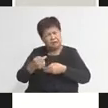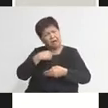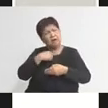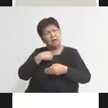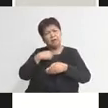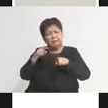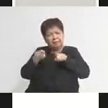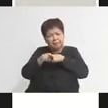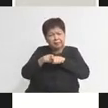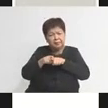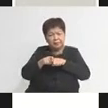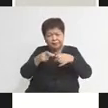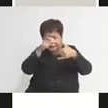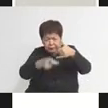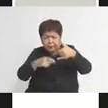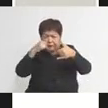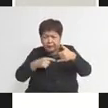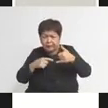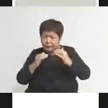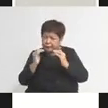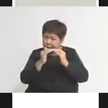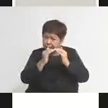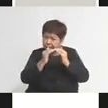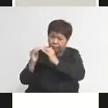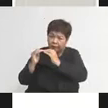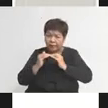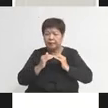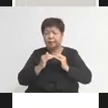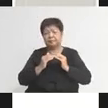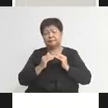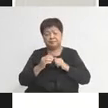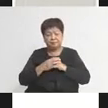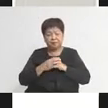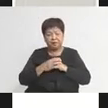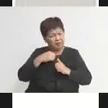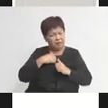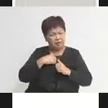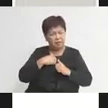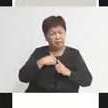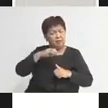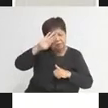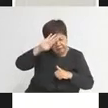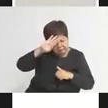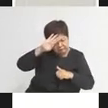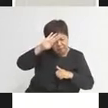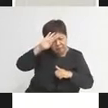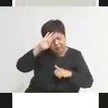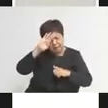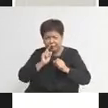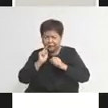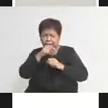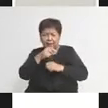บเหมือนคนไทยได้ไหมแล้วก็เวลาเจ็บป่วยเราไปรักษาโดยไม่เสียตังค์ไ